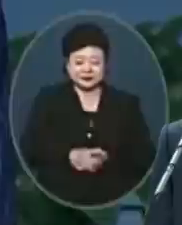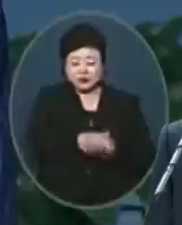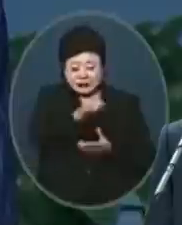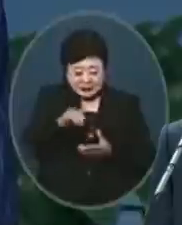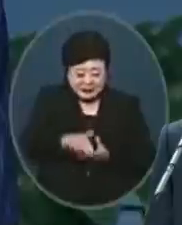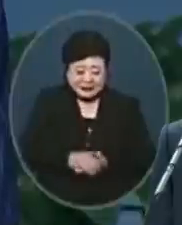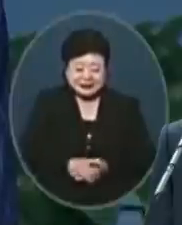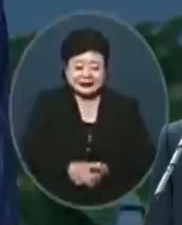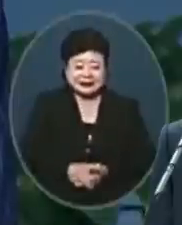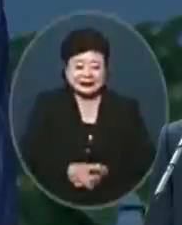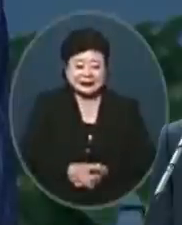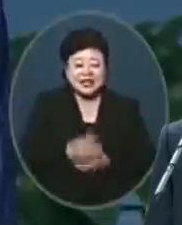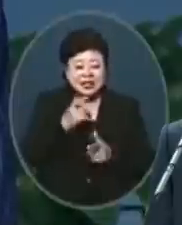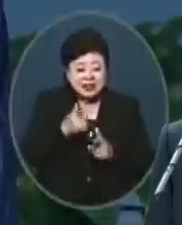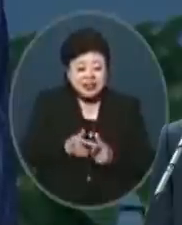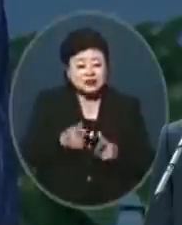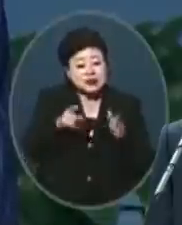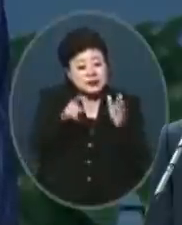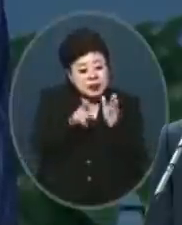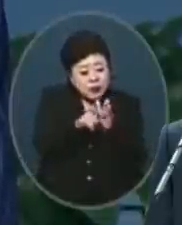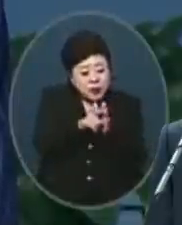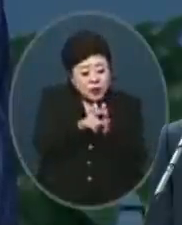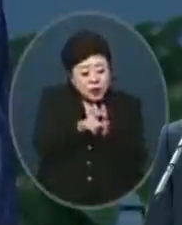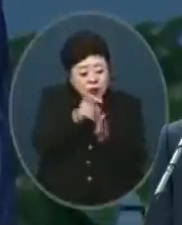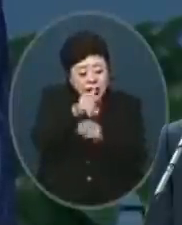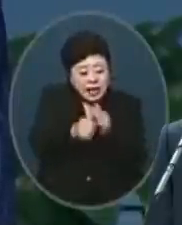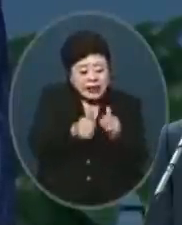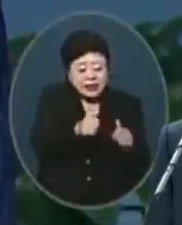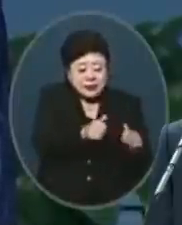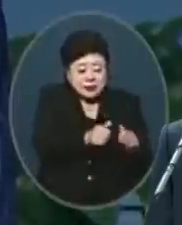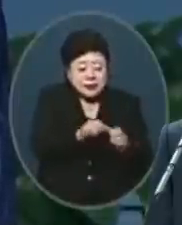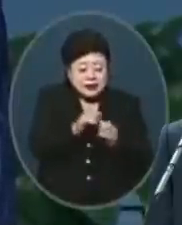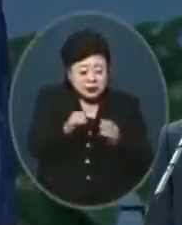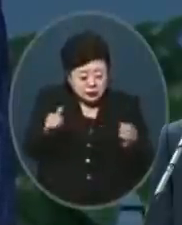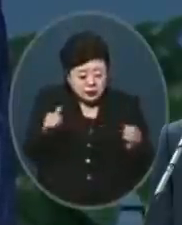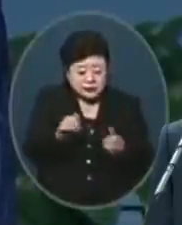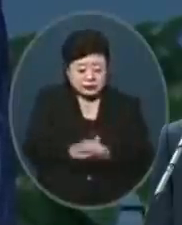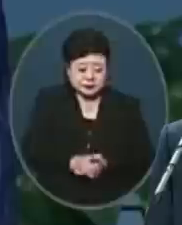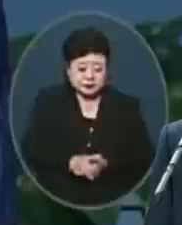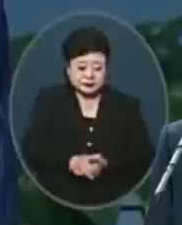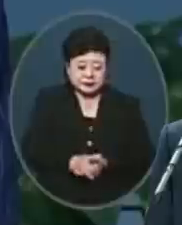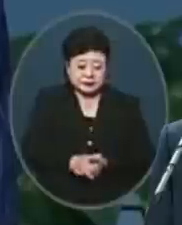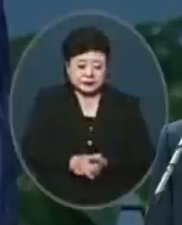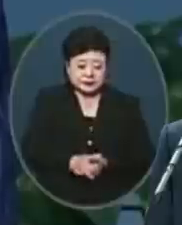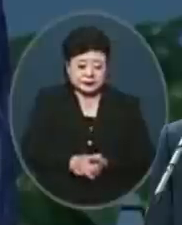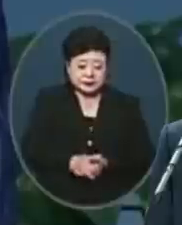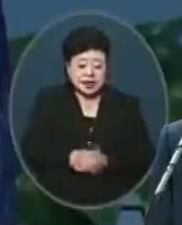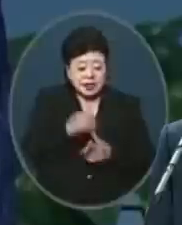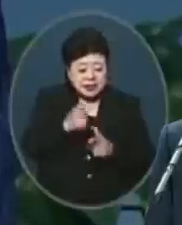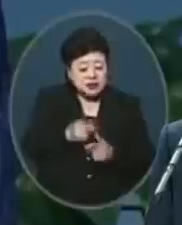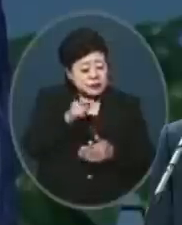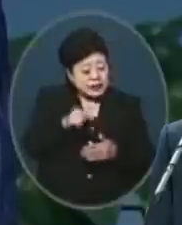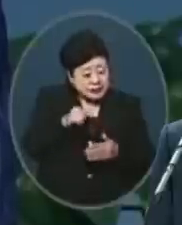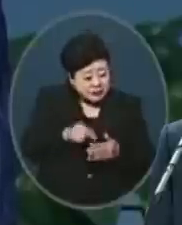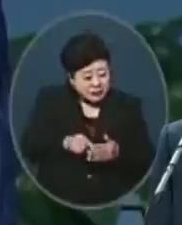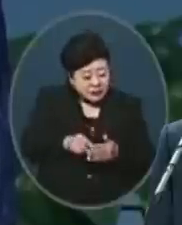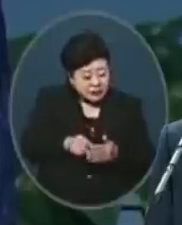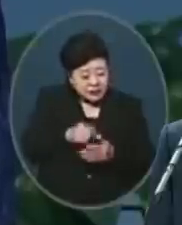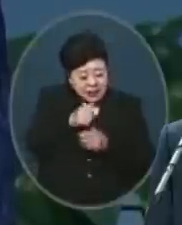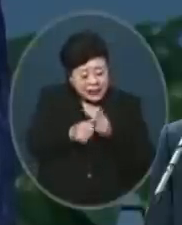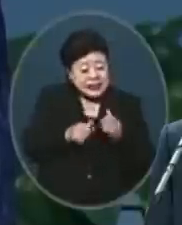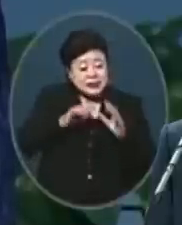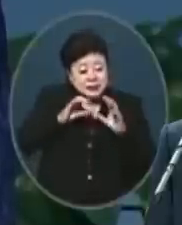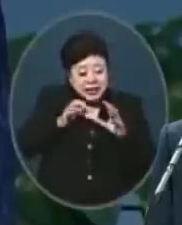우리는 예수를 믿고 하나님의 백성으로서 사는 것만 해도 감사한데 예수님 안에서